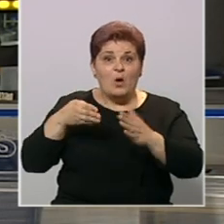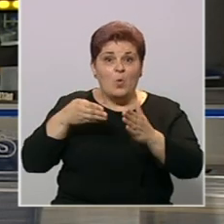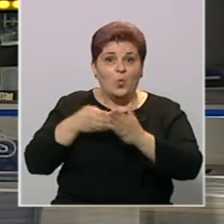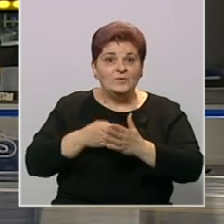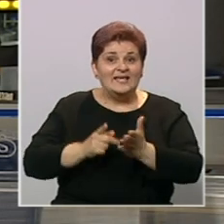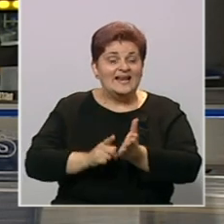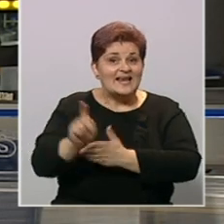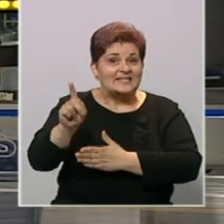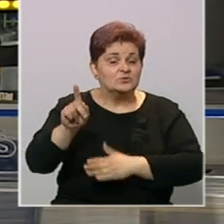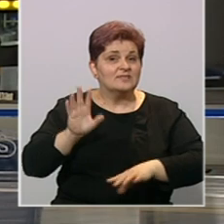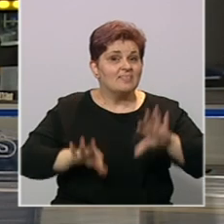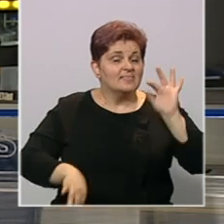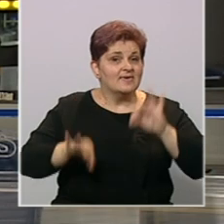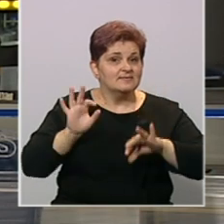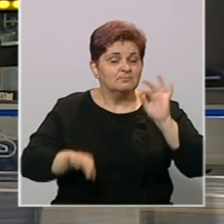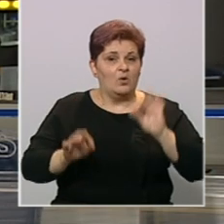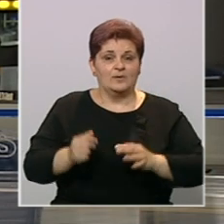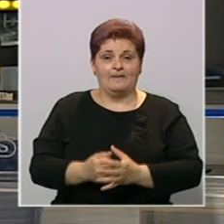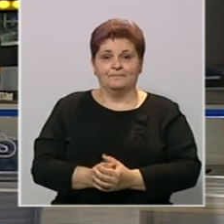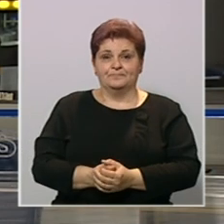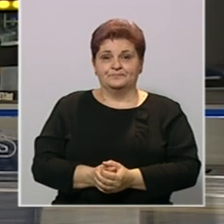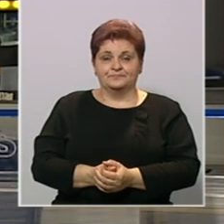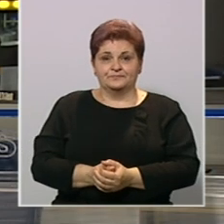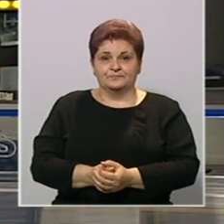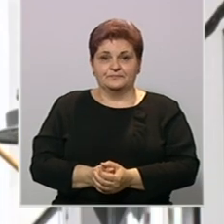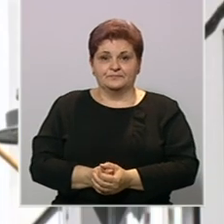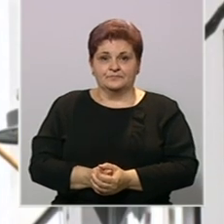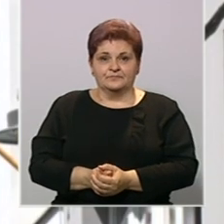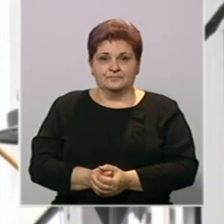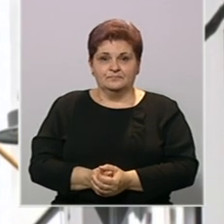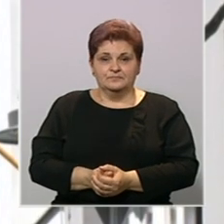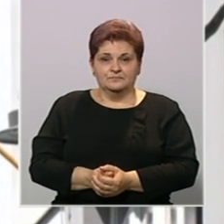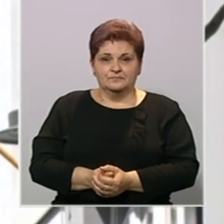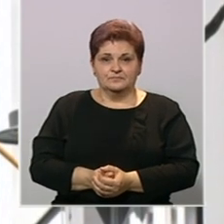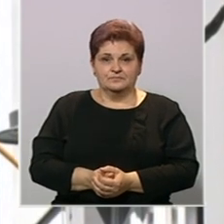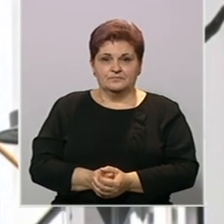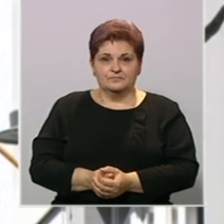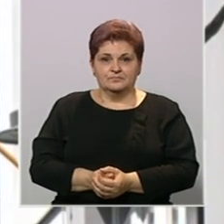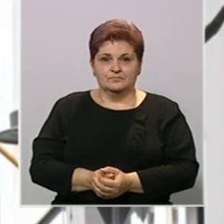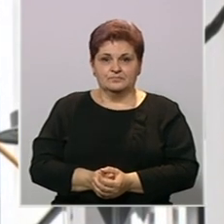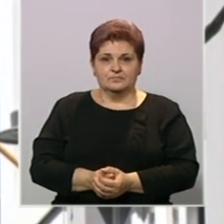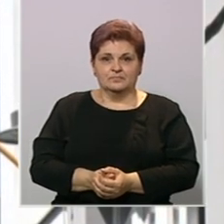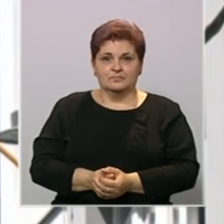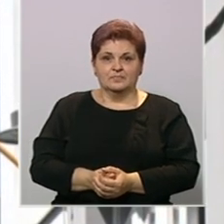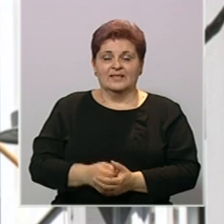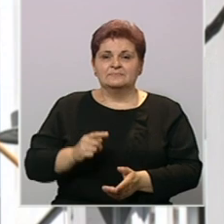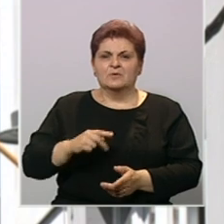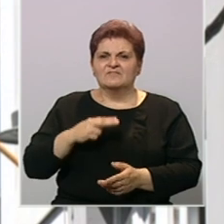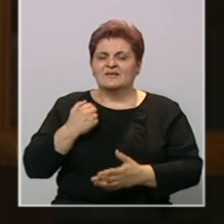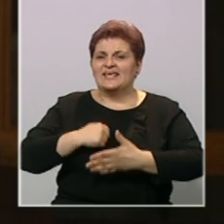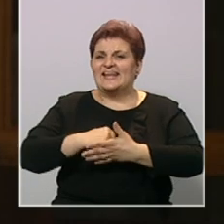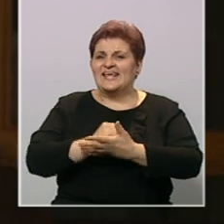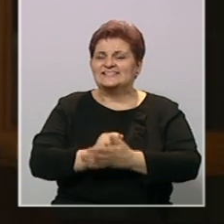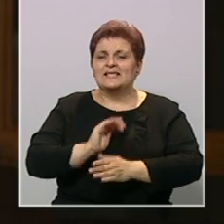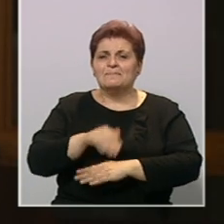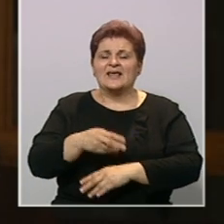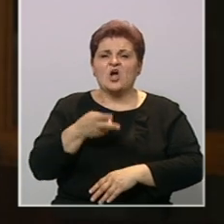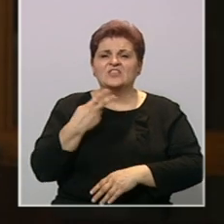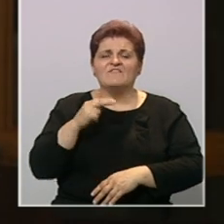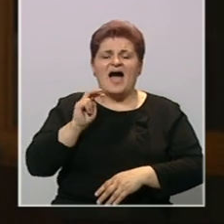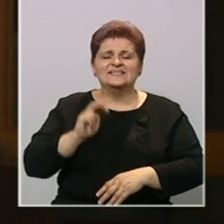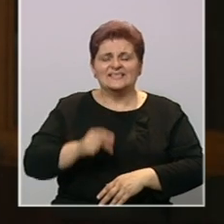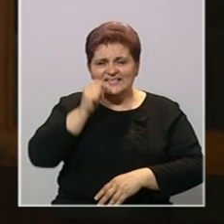rezultate izbora? Samo u zadnja dva dana registrovano je preko